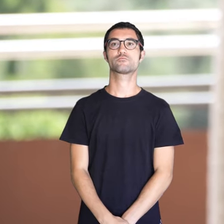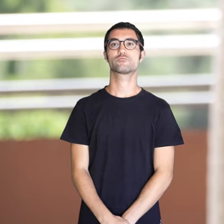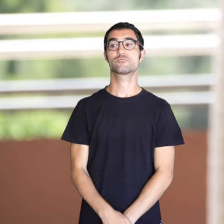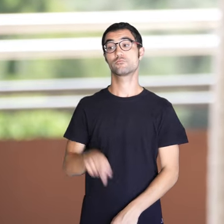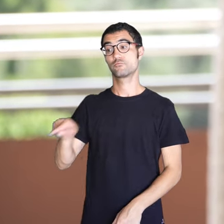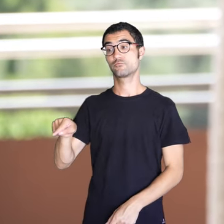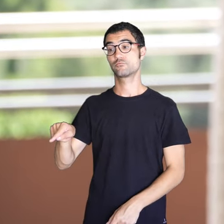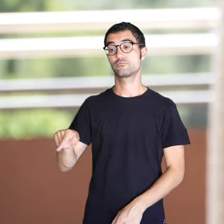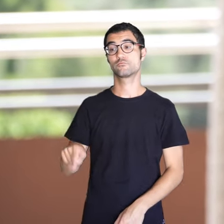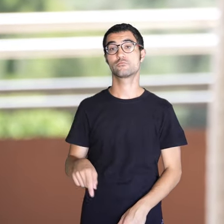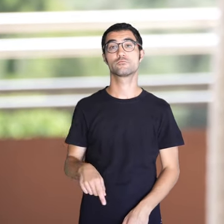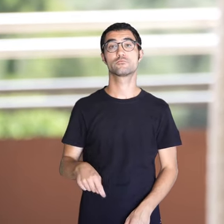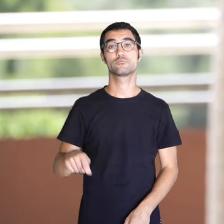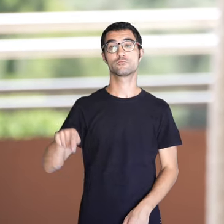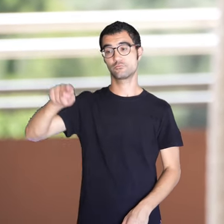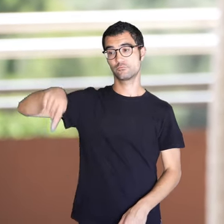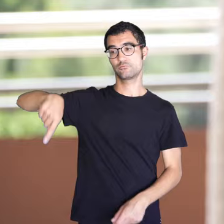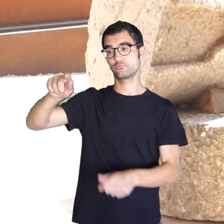cosí d'en Tolo Blau.